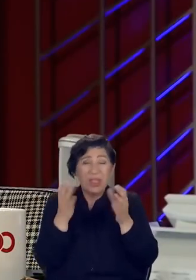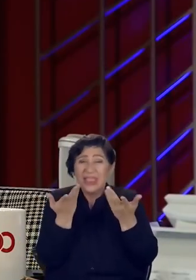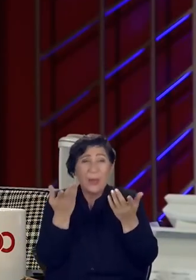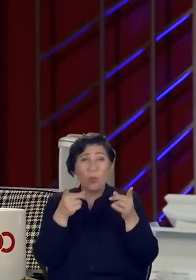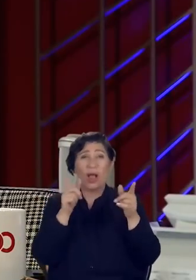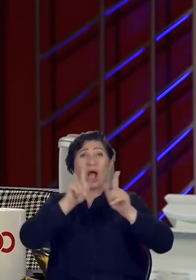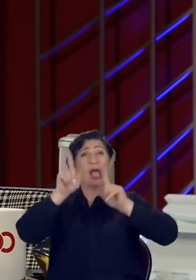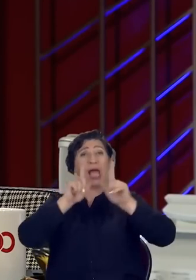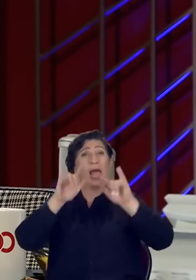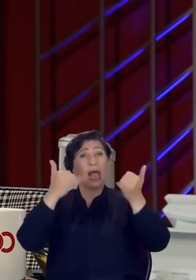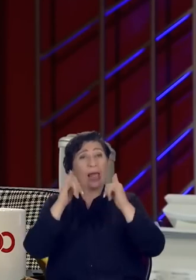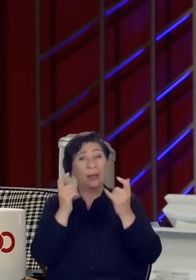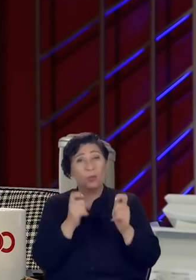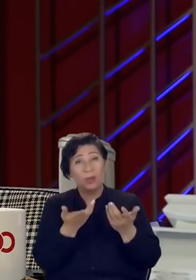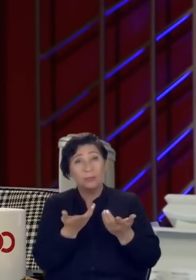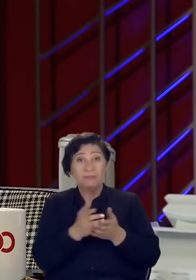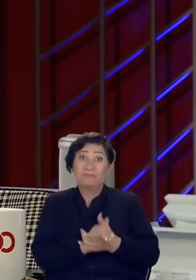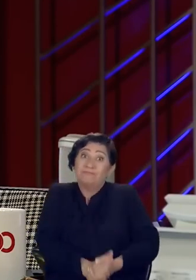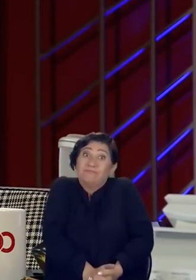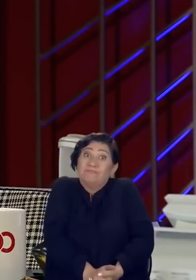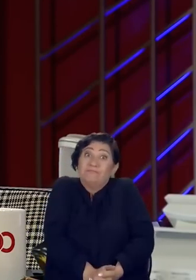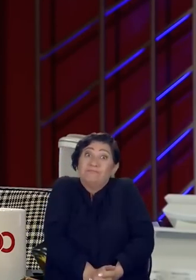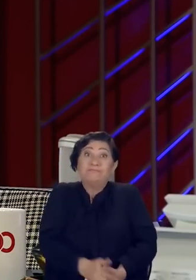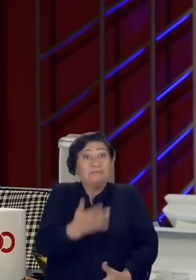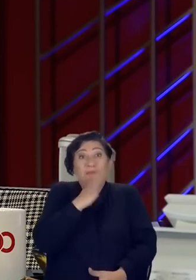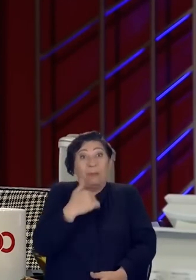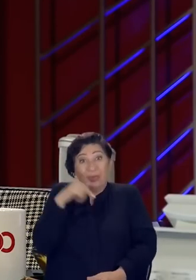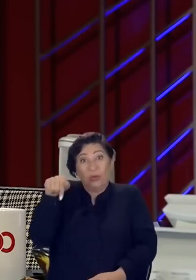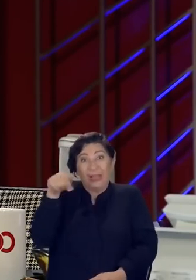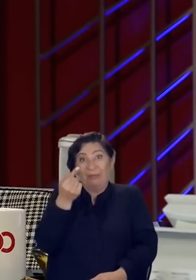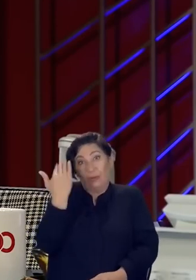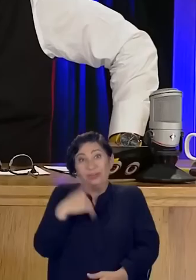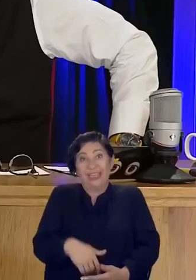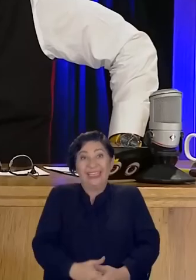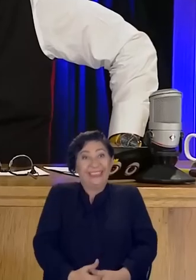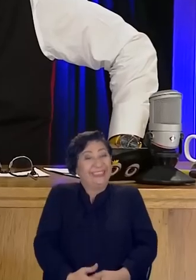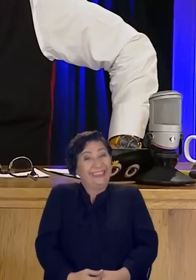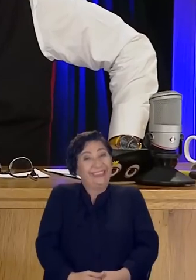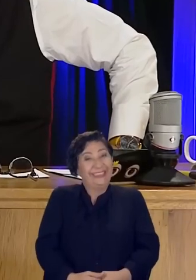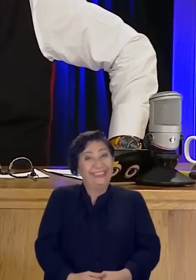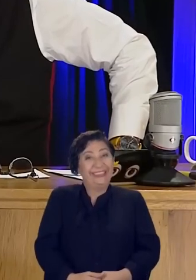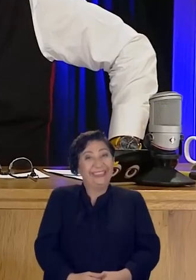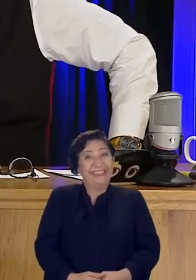bu kadar çok gürültü yapıyorlar? Bilmiyorum, buna cevap veremem. Biraz önce ben de oradaydım.